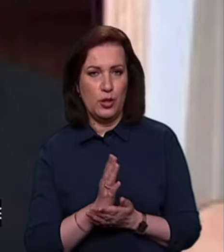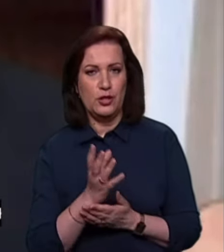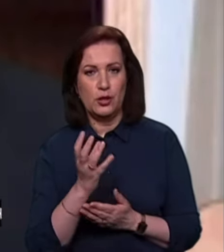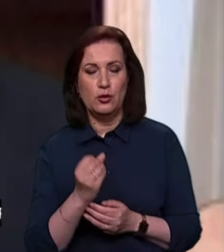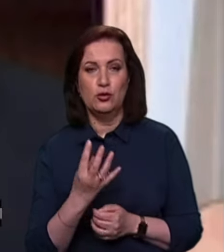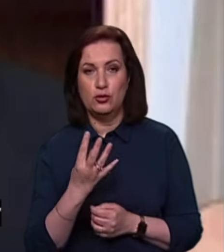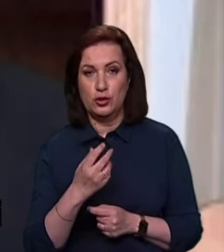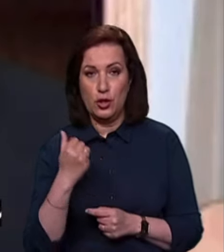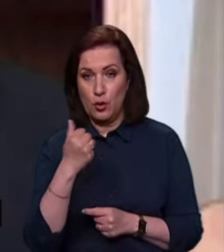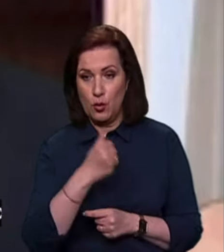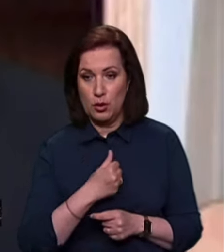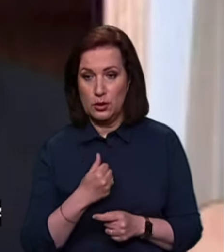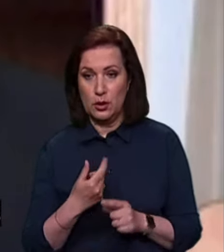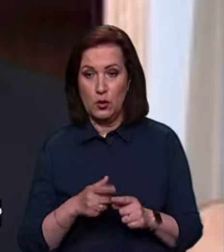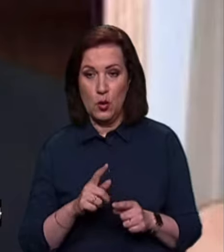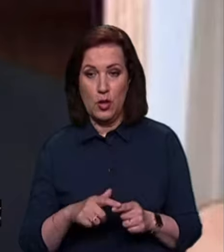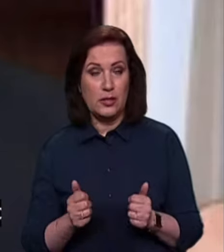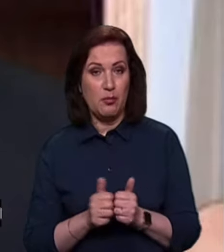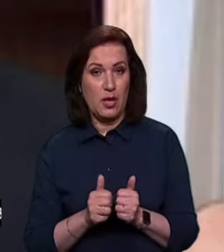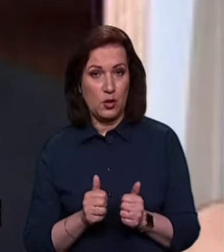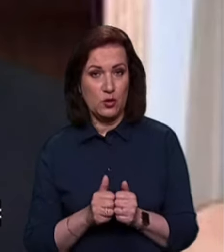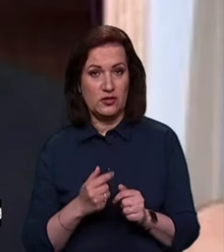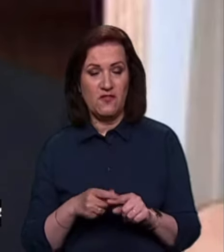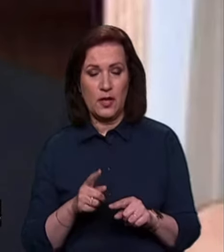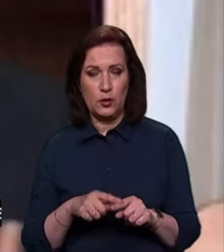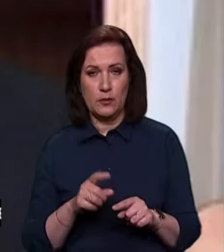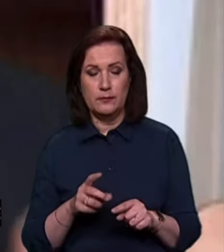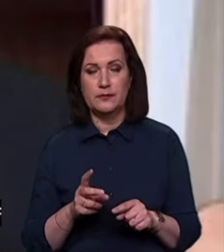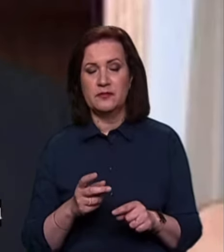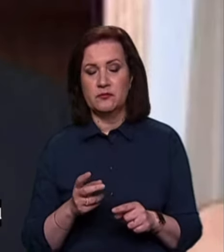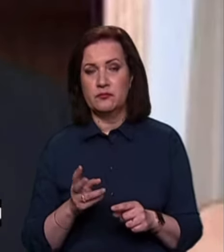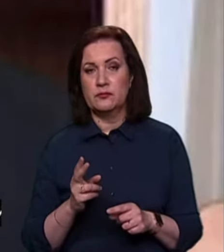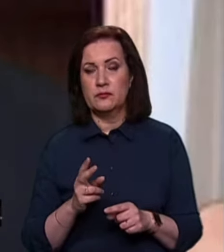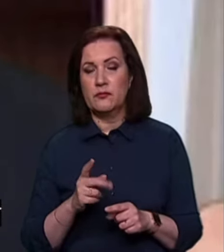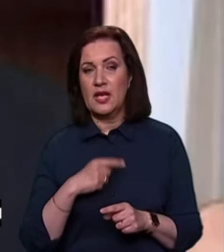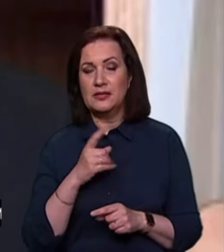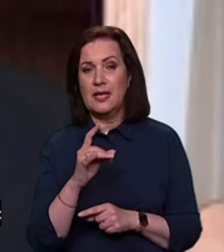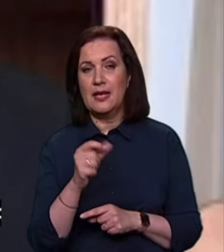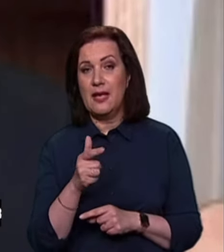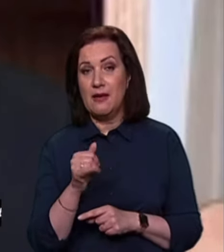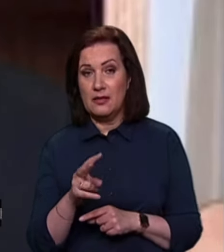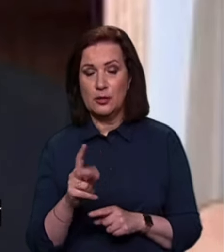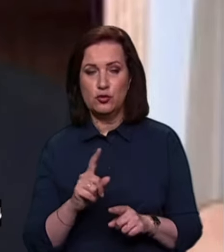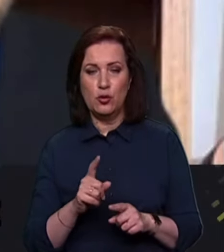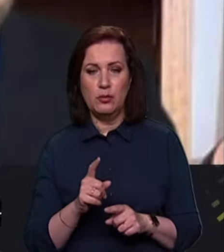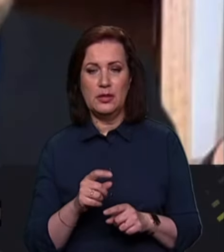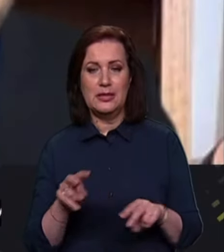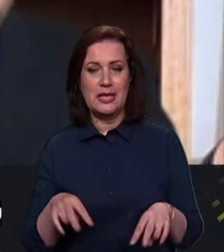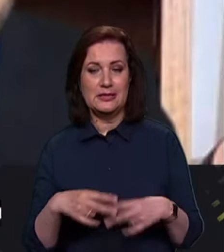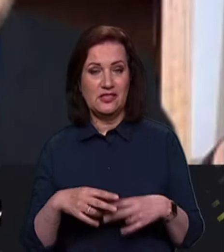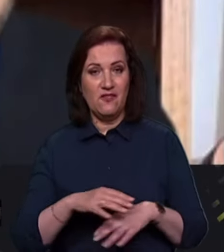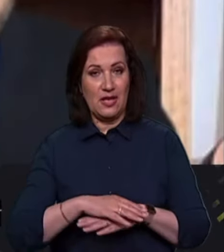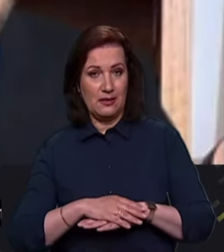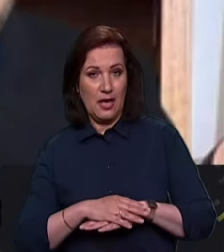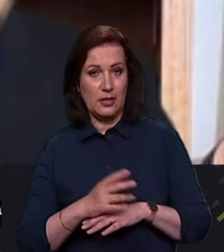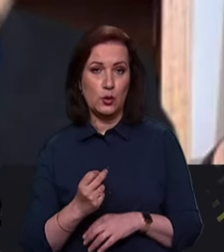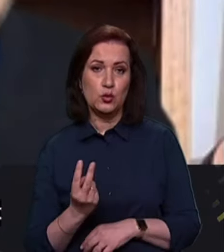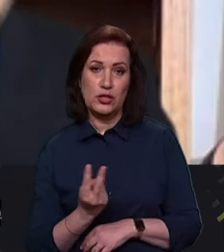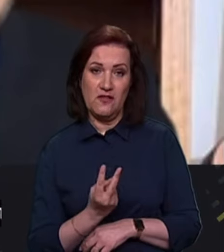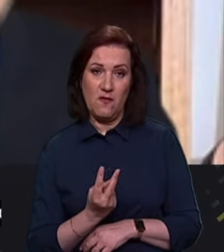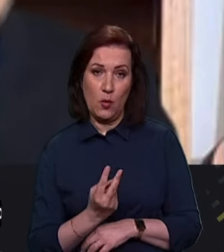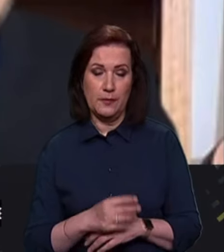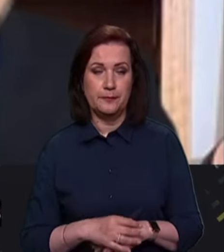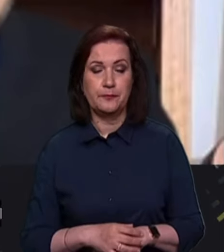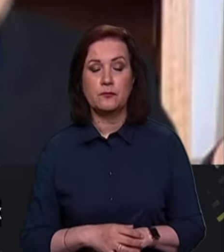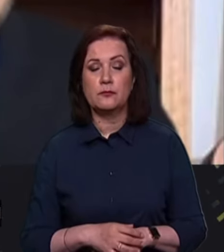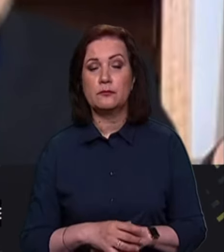еще 4 года. Но это партнерство, в котором, это, как сказал Рональд Рейган, для того, чтобы танцевать танго, нужно двое. Дивіться,